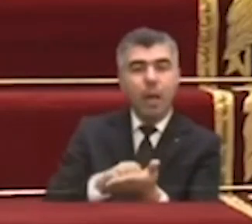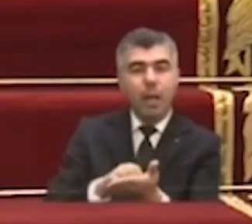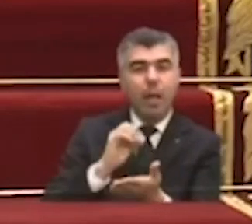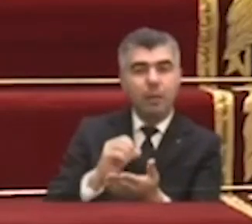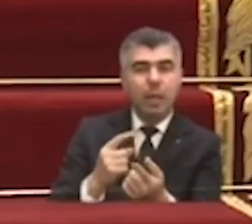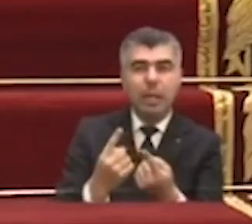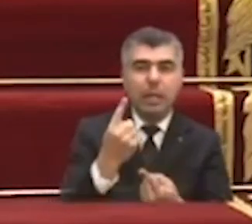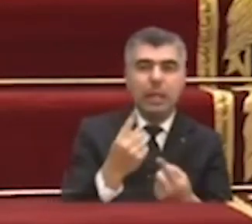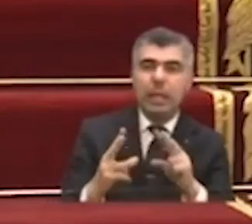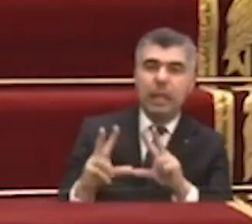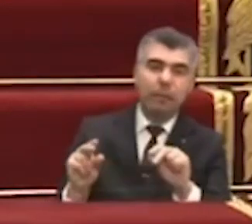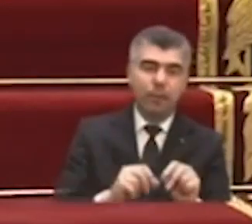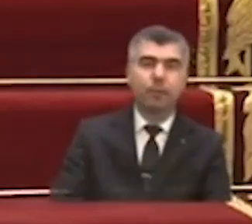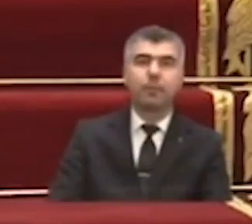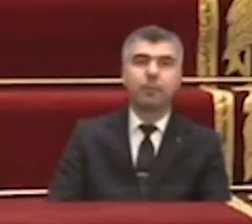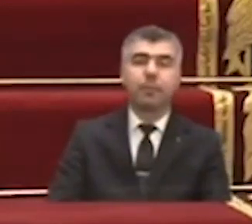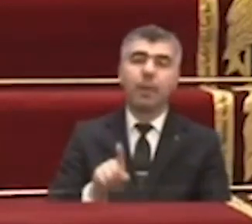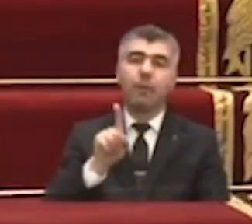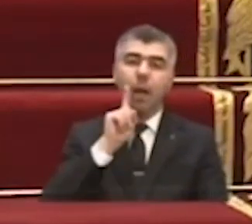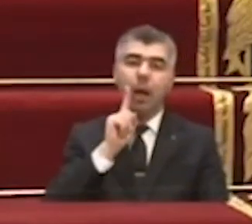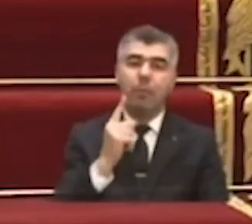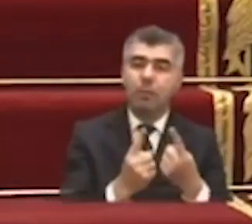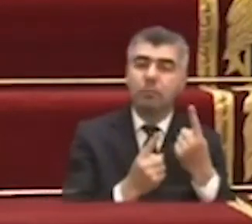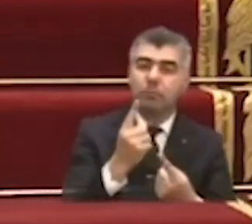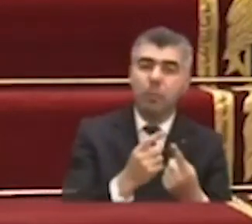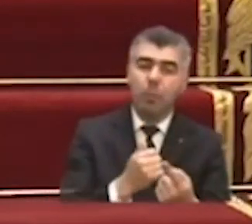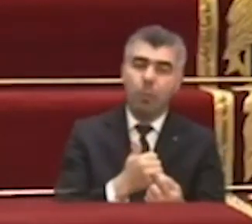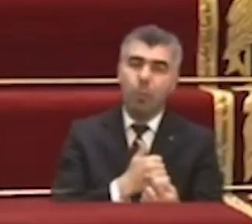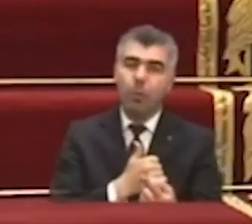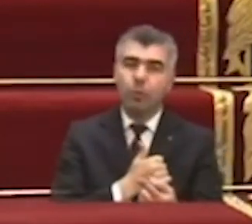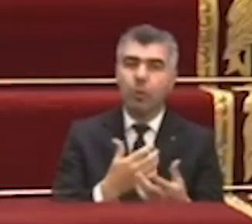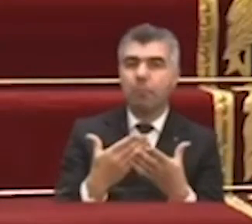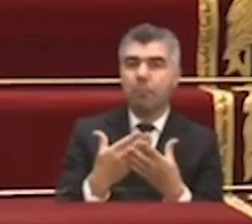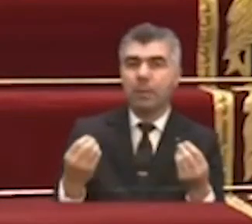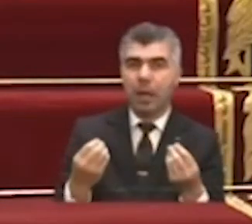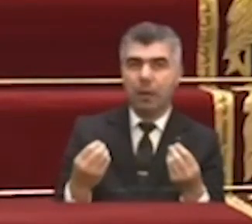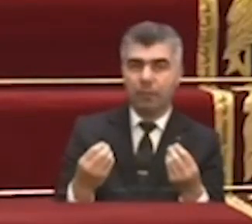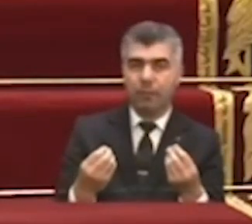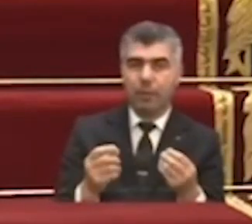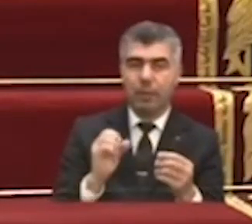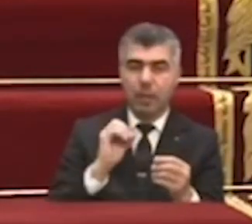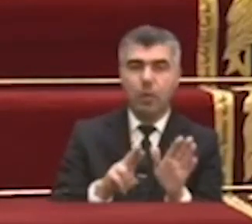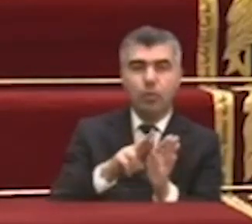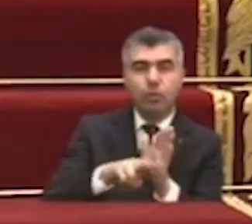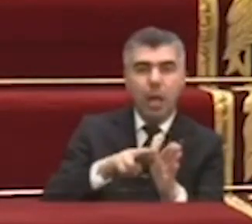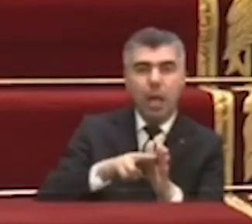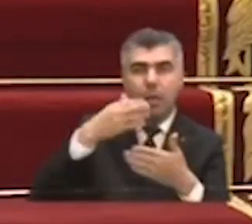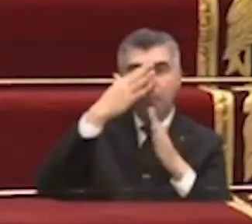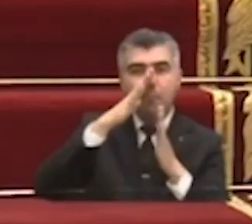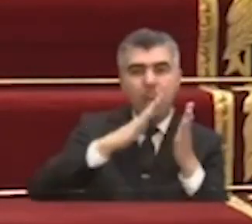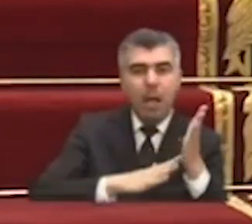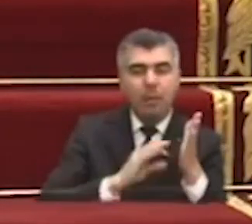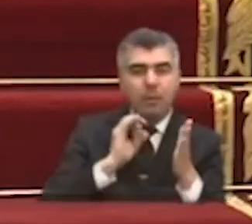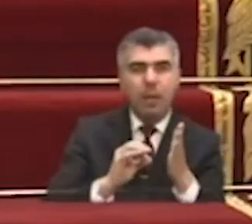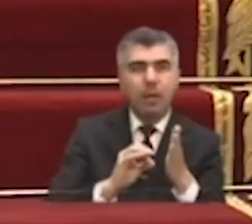الكسابة الكبار. النساء يعيشن فرادى والنماذج كثيره طبعا من جهات كل هذه المملكه